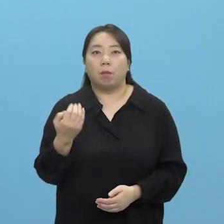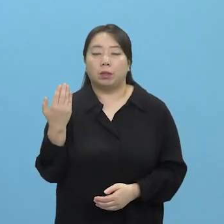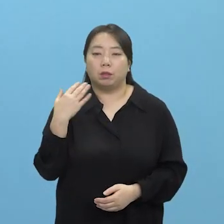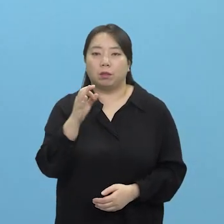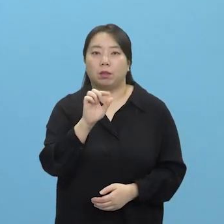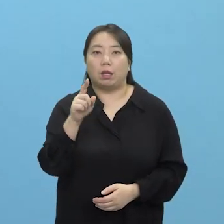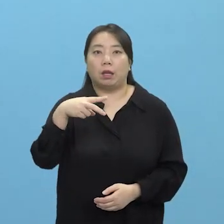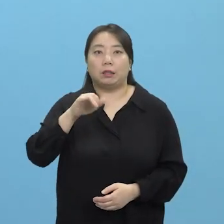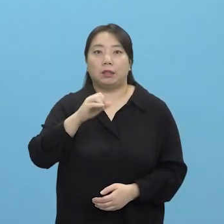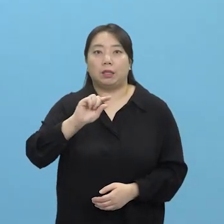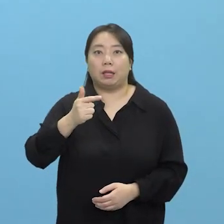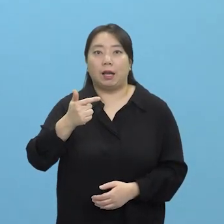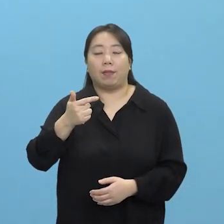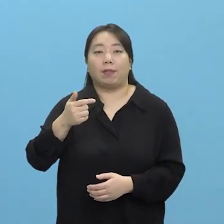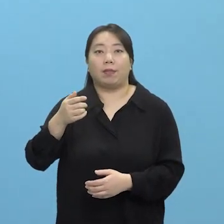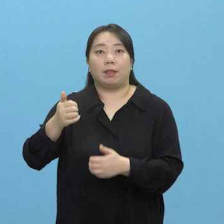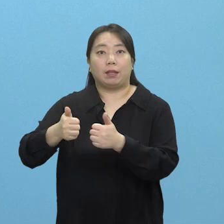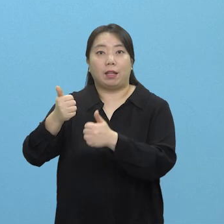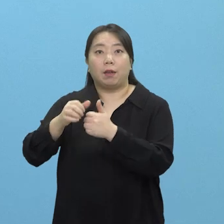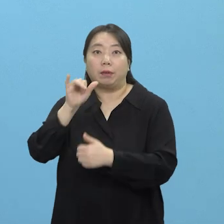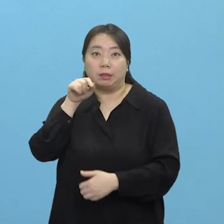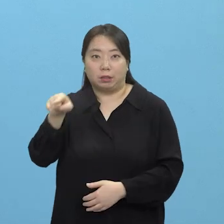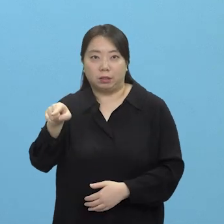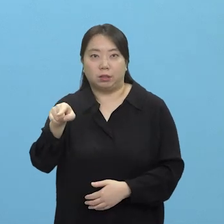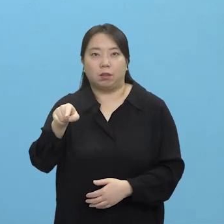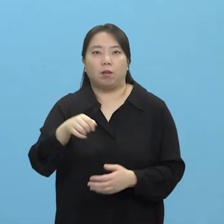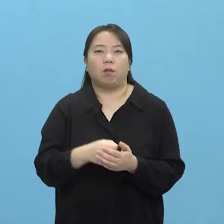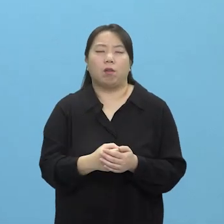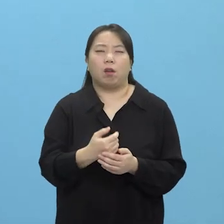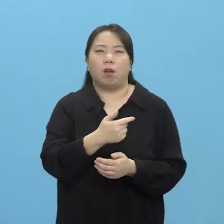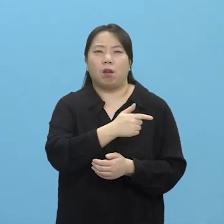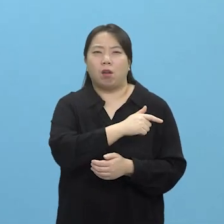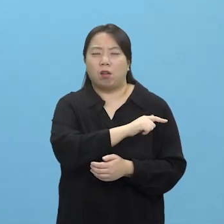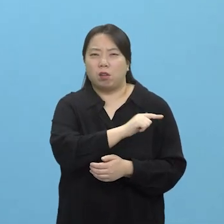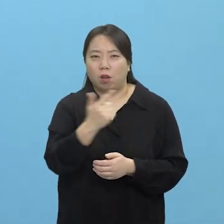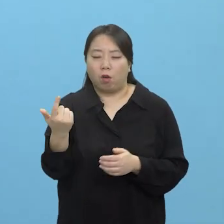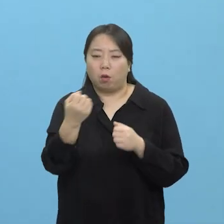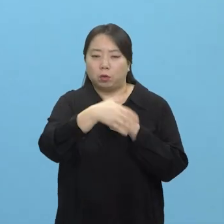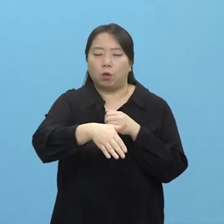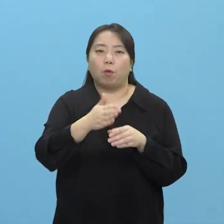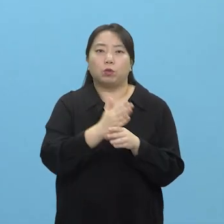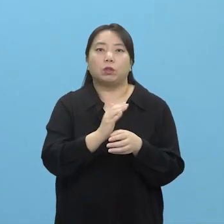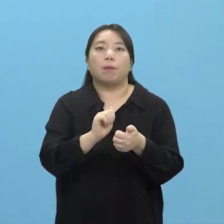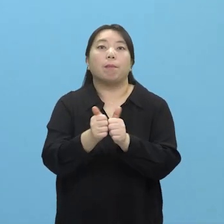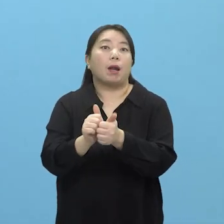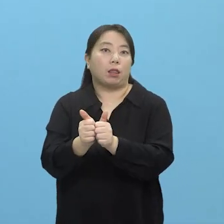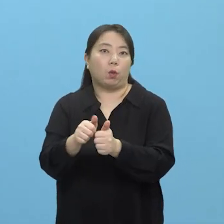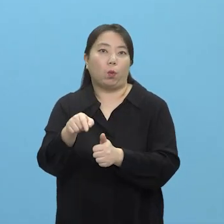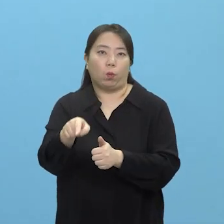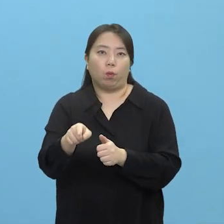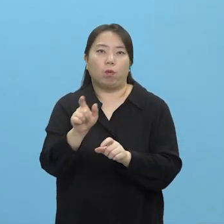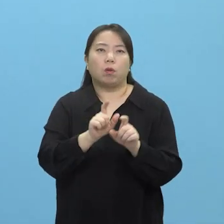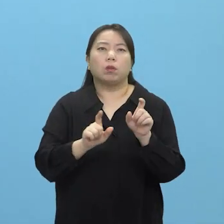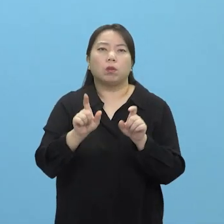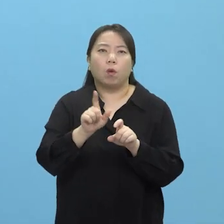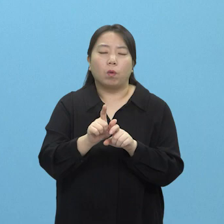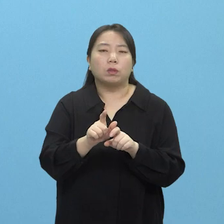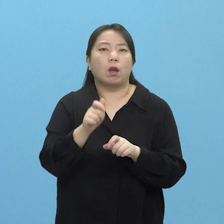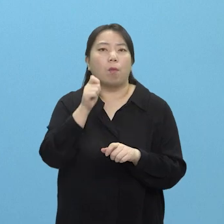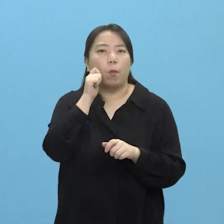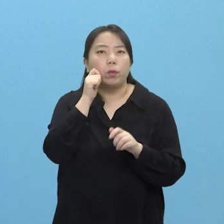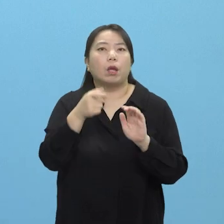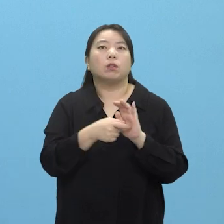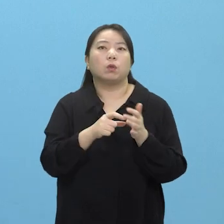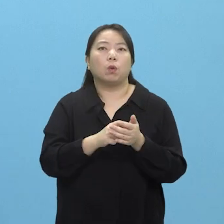얼마 전 아시안게임이 끝났죠. 스포츠의 여러 종목 중 마라톤에서는 더 이상 아무것도 할 수 없을